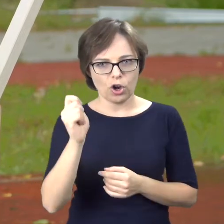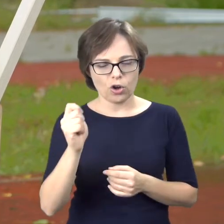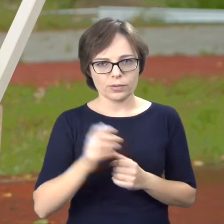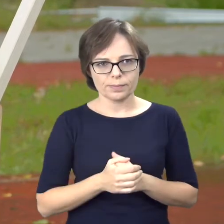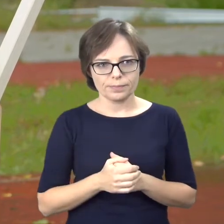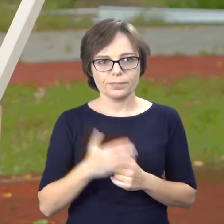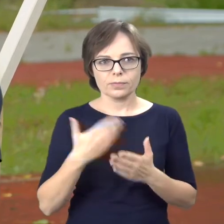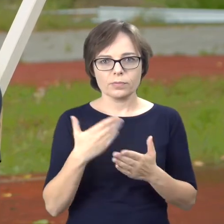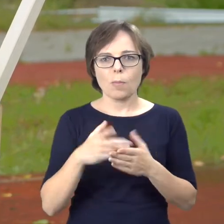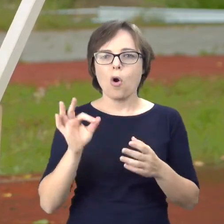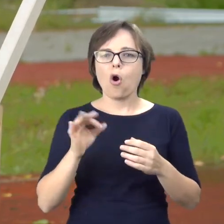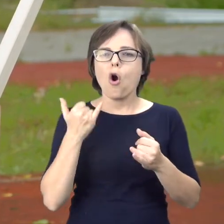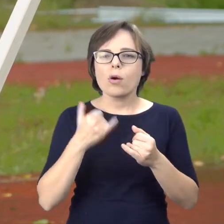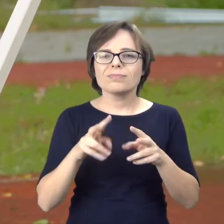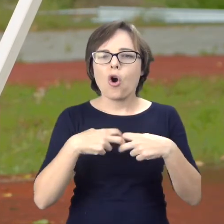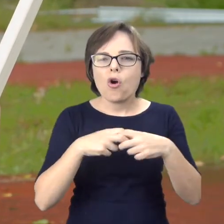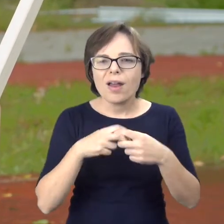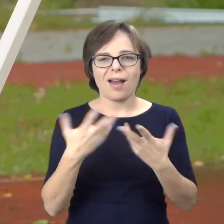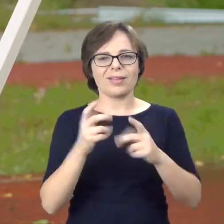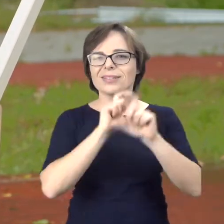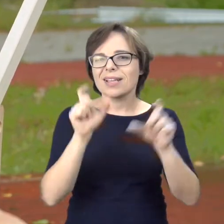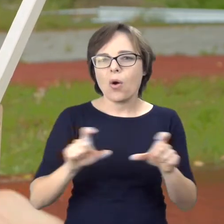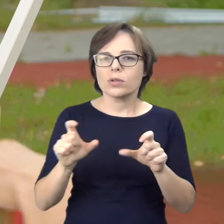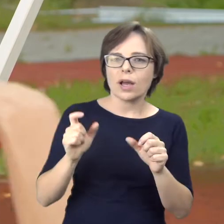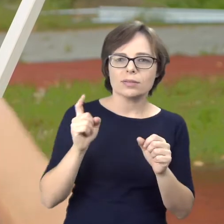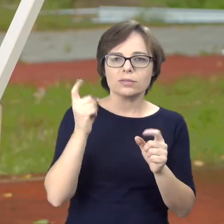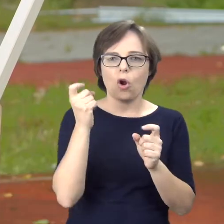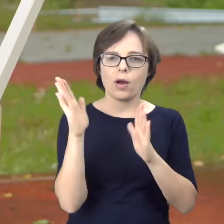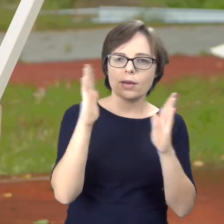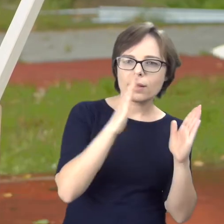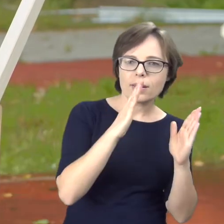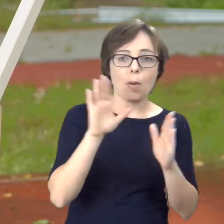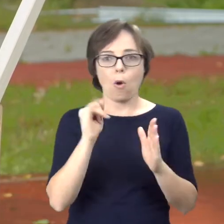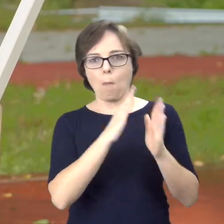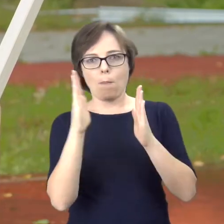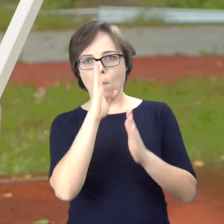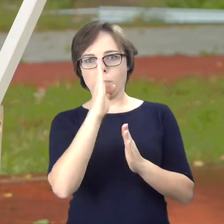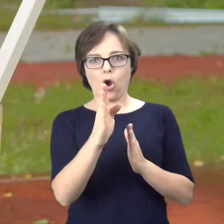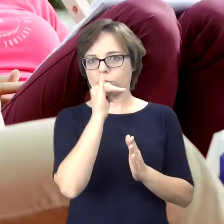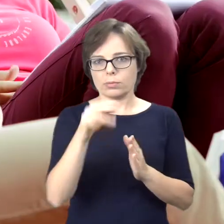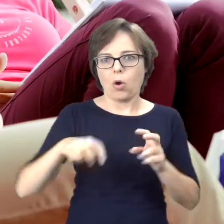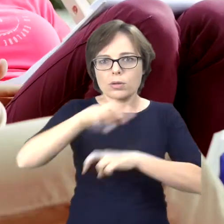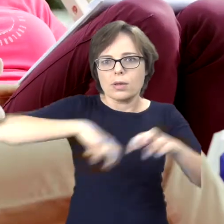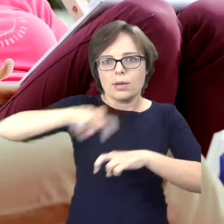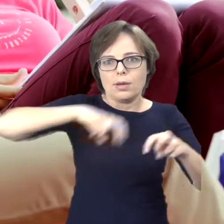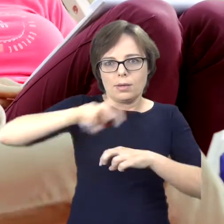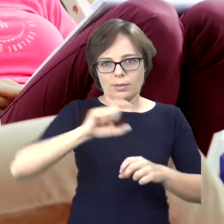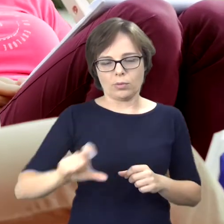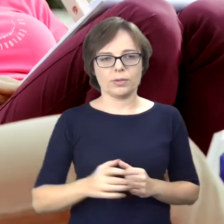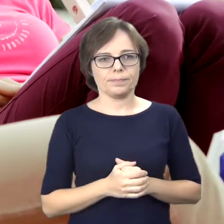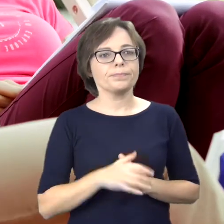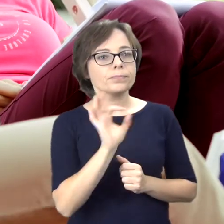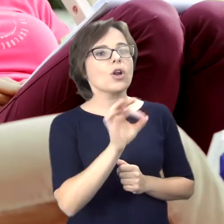po pierwsze, wiesz, kolana, stawy, no cały czas jesteś w pozycji takiej pochylonej, no bo nie możesz się w ogóle wyprostować, bo cały czas się kręci. O czym marzy Wojtek